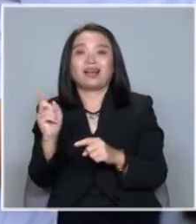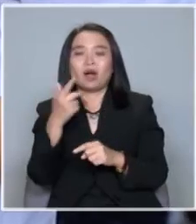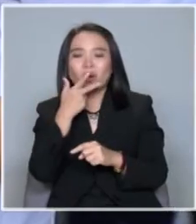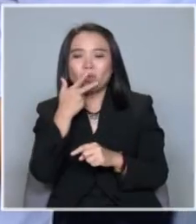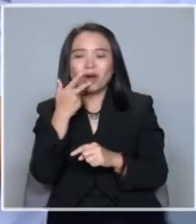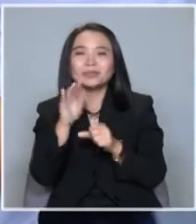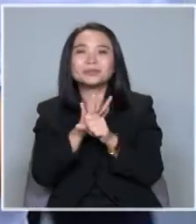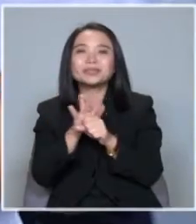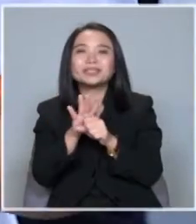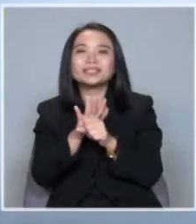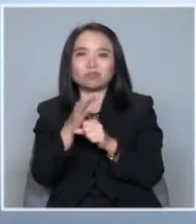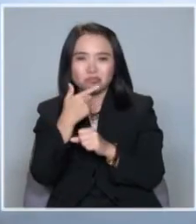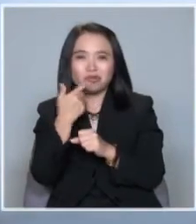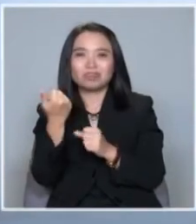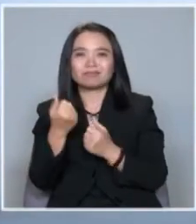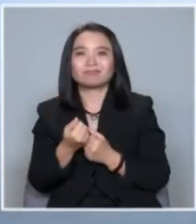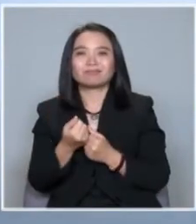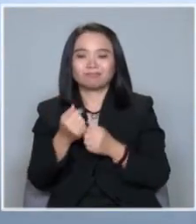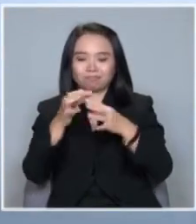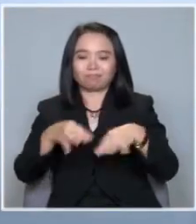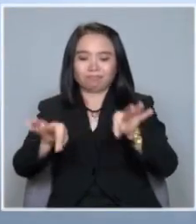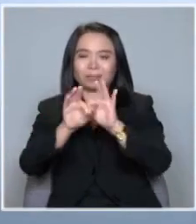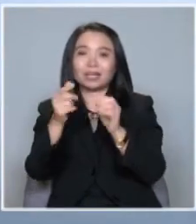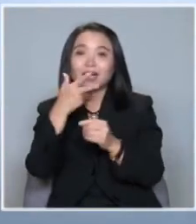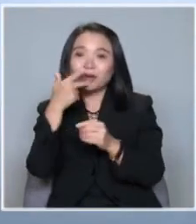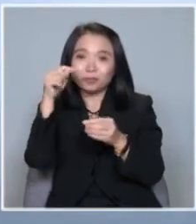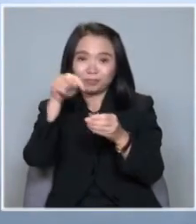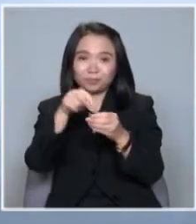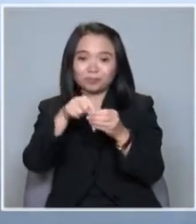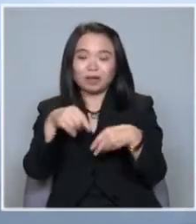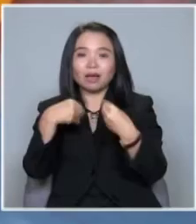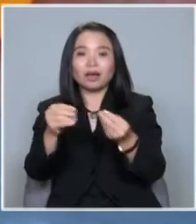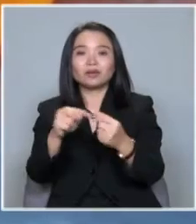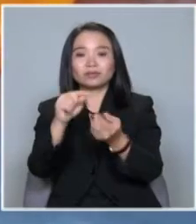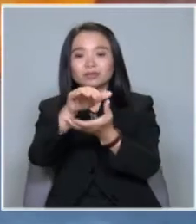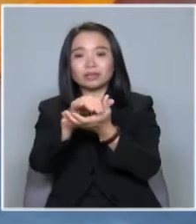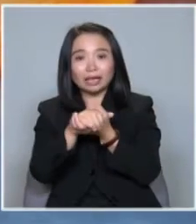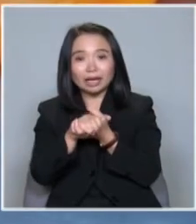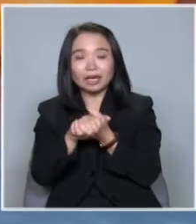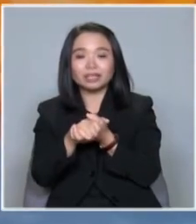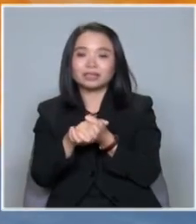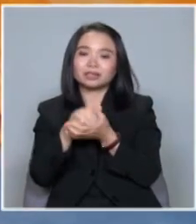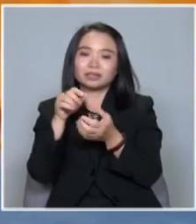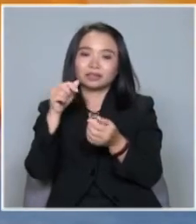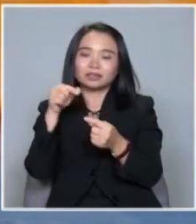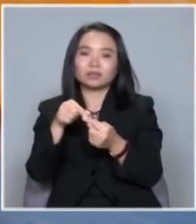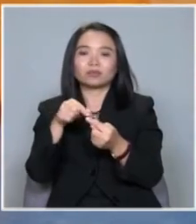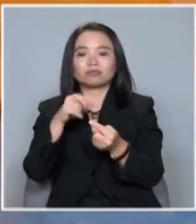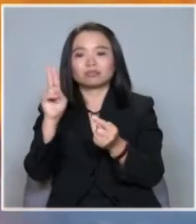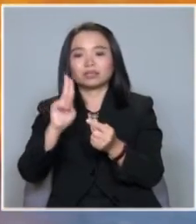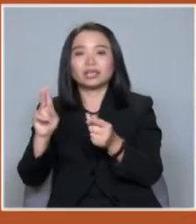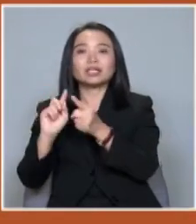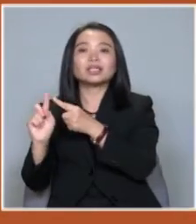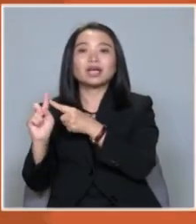านมากและมันอร่อยที่สำคัญยังเป็นขนมที่ใช้สำหรับงานมงคลเช่นเดียวกับขนมทองหยิบทองหยอดฝ